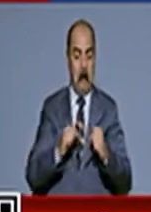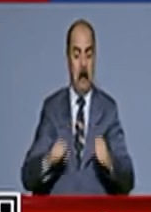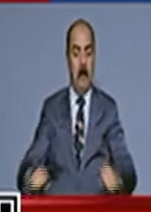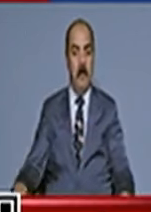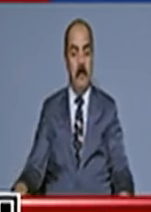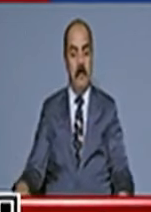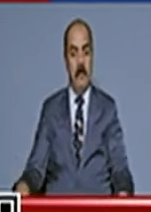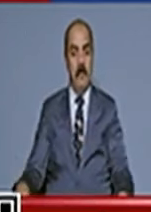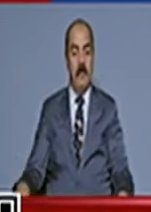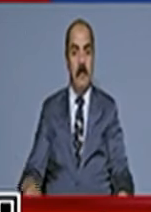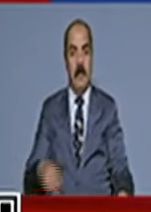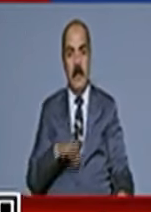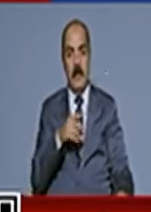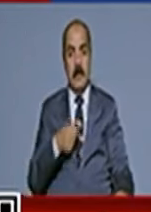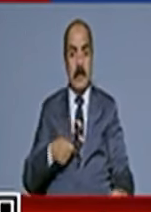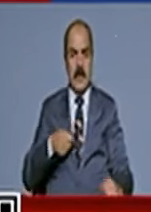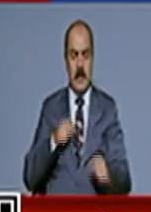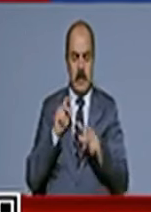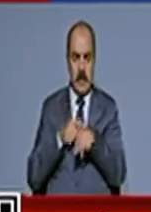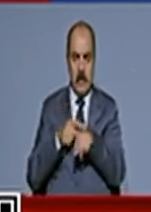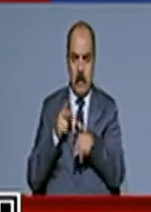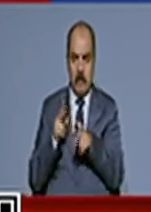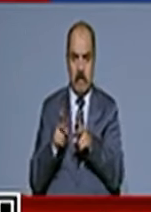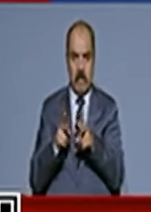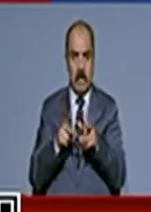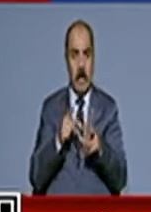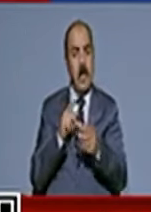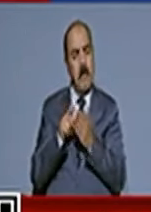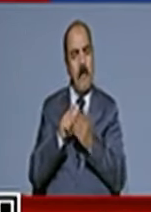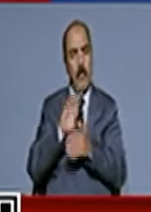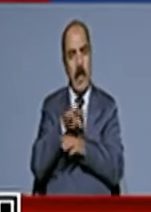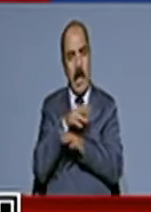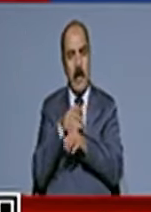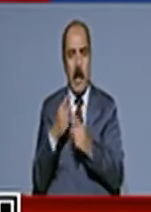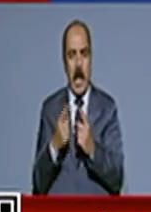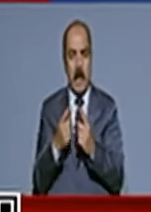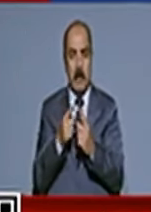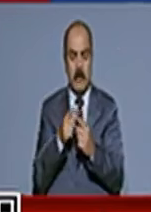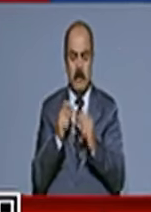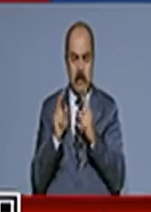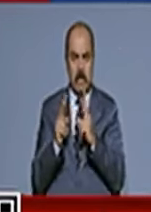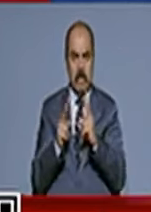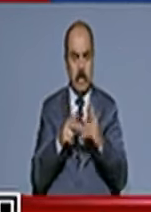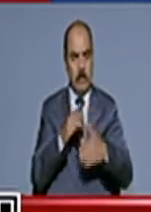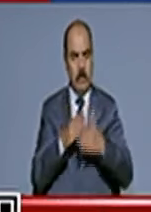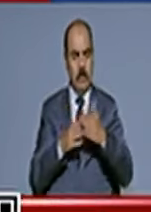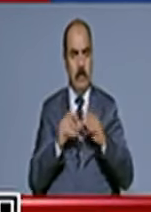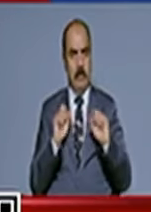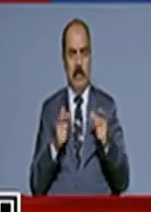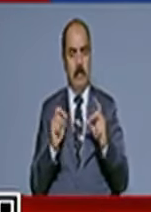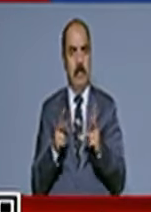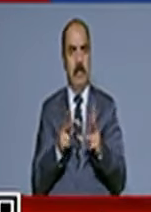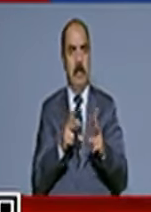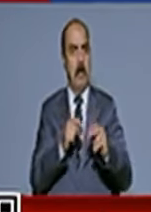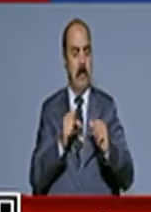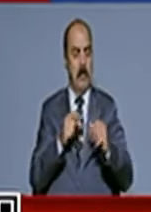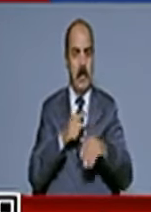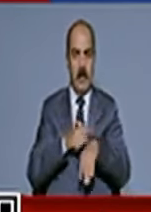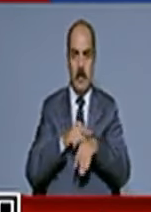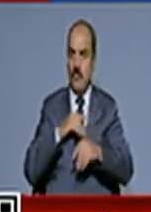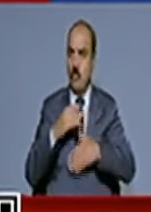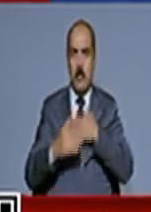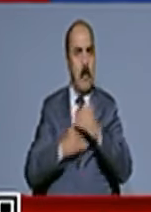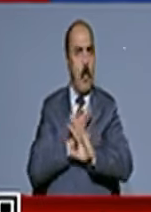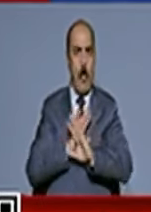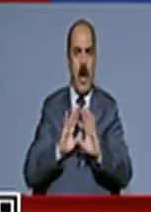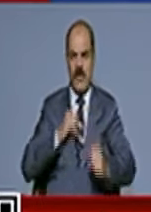الذي يسير بوتيرة أسرع من المخطط الزمني المقرر، متخطيا حدود الزمان،